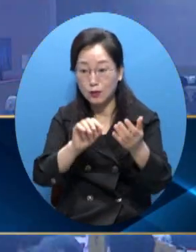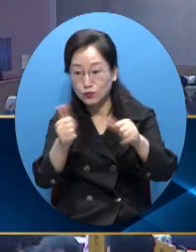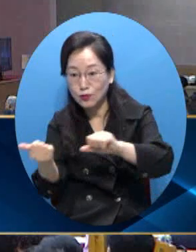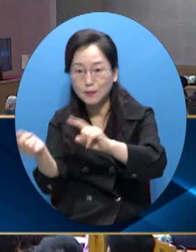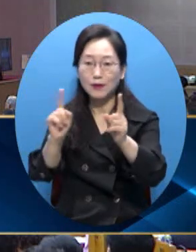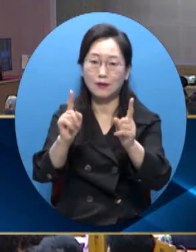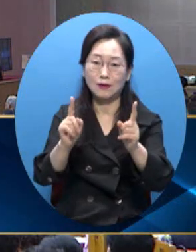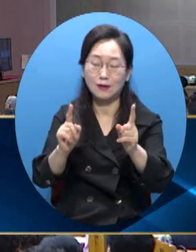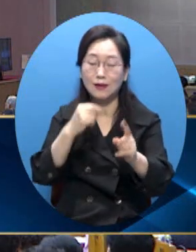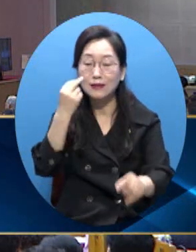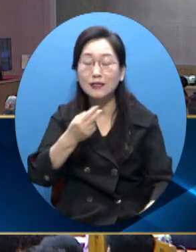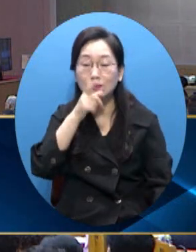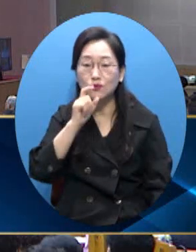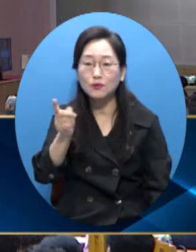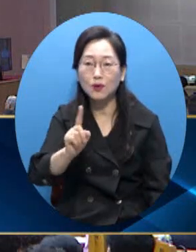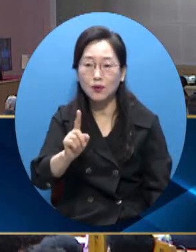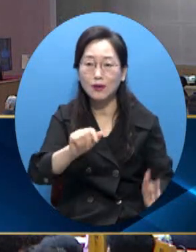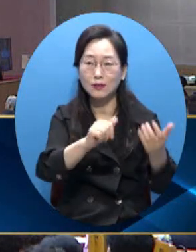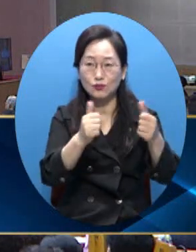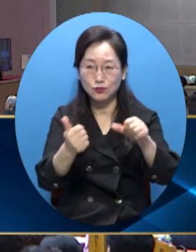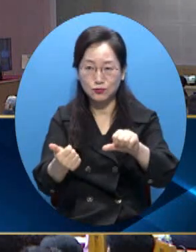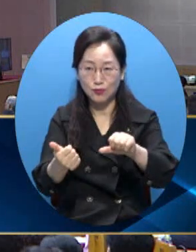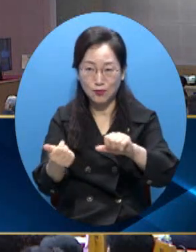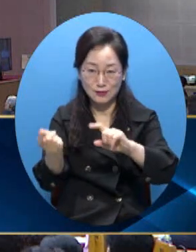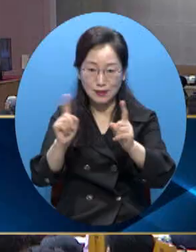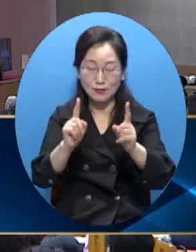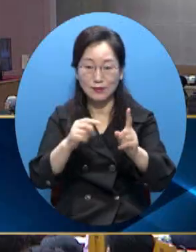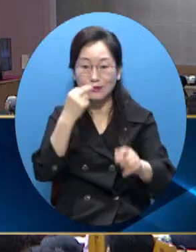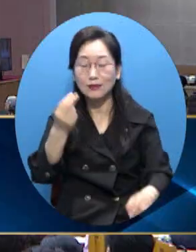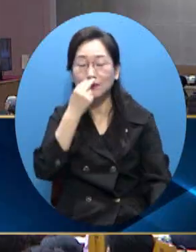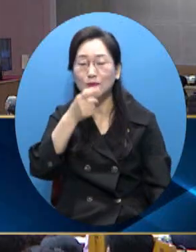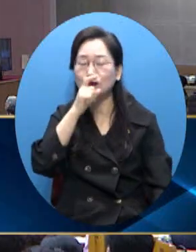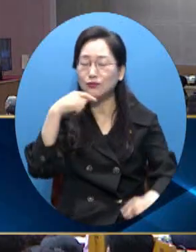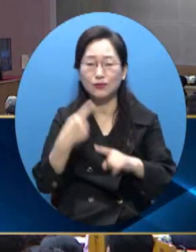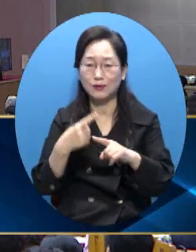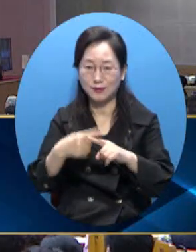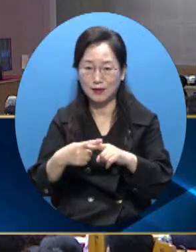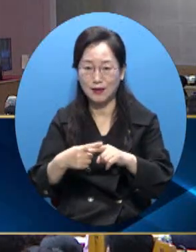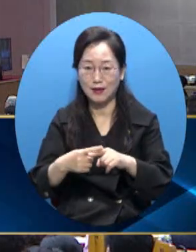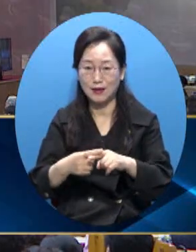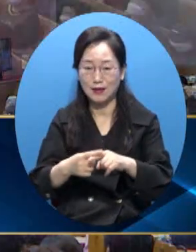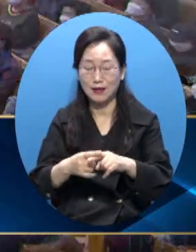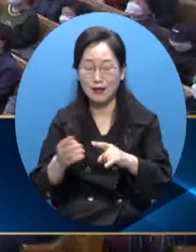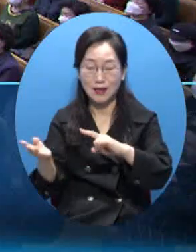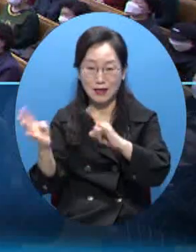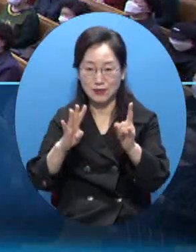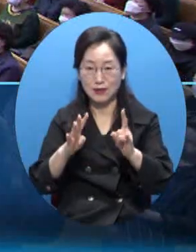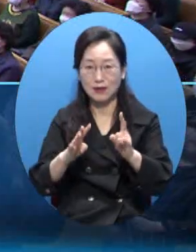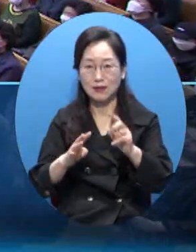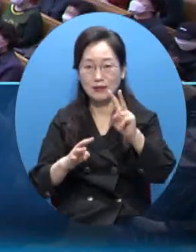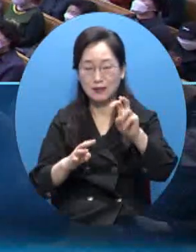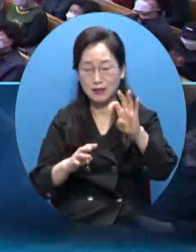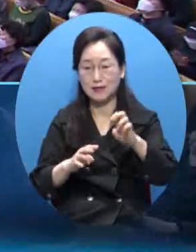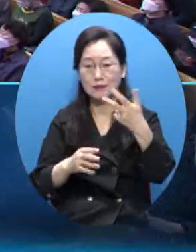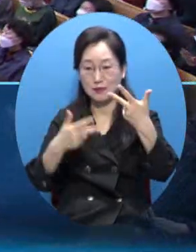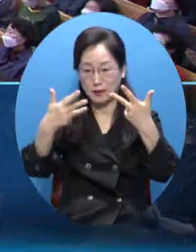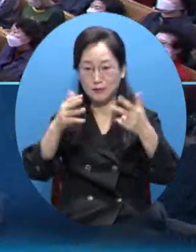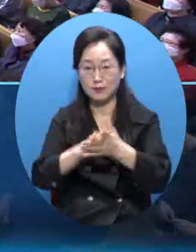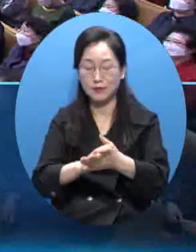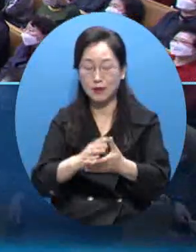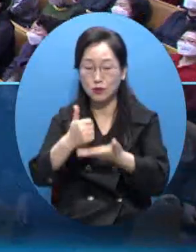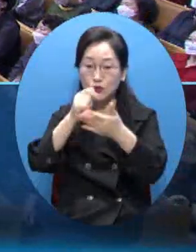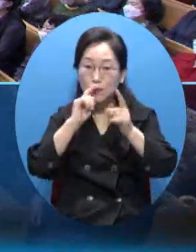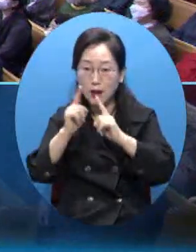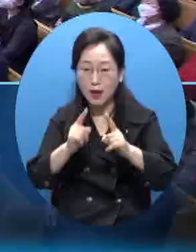이 생수는 죽은 것을 살리는 생명의 물인 것입니다. 에스겔 47장 8절을 말씀합니다. 그가 내게 이르시되 이